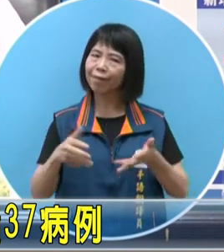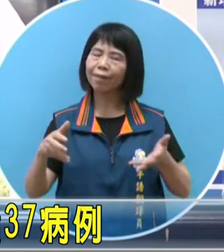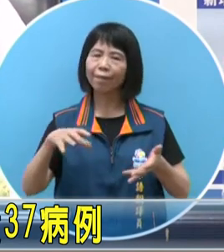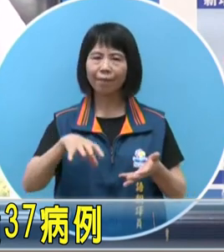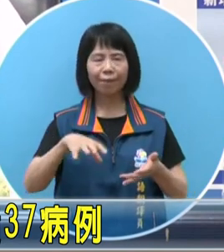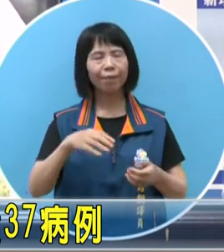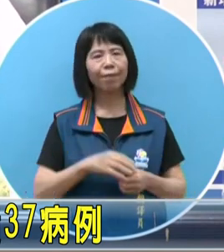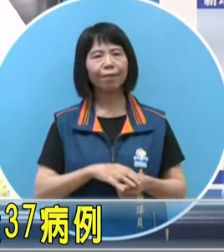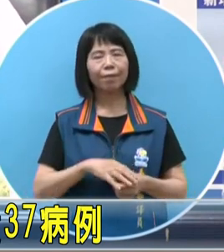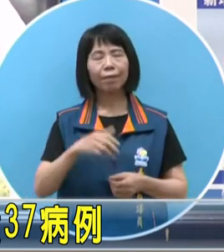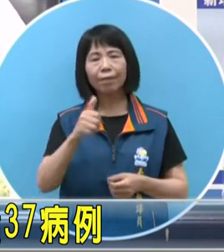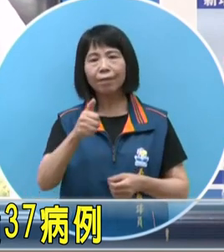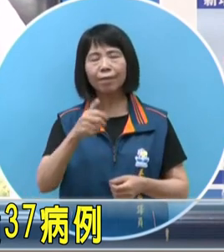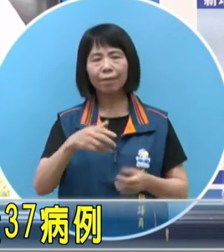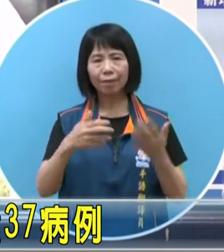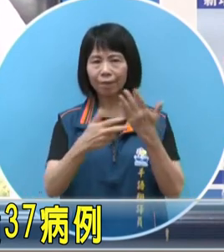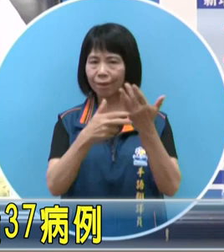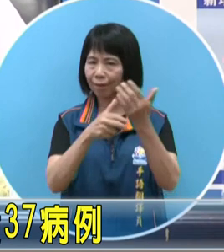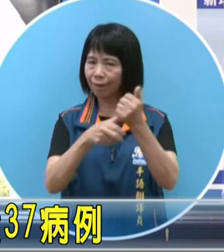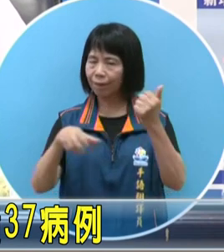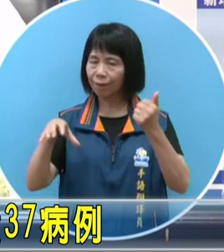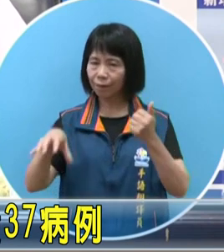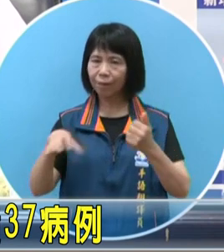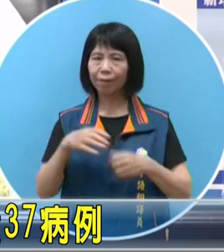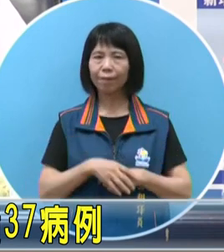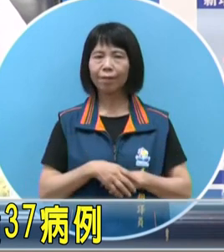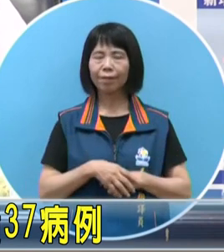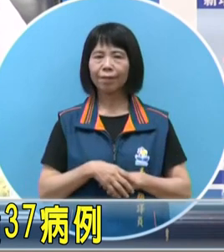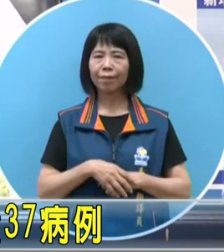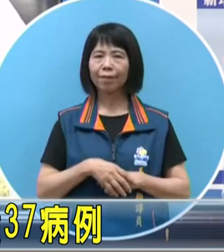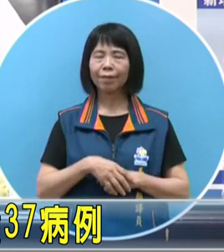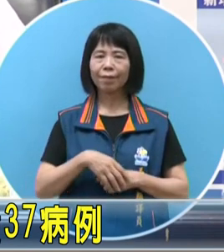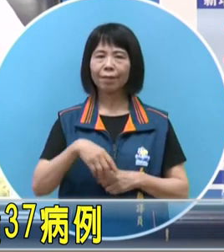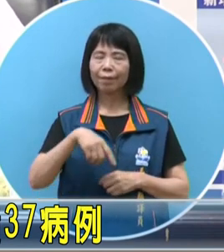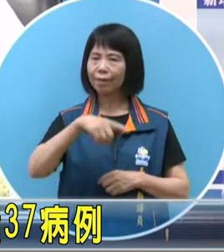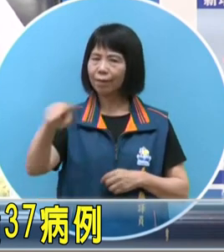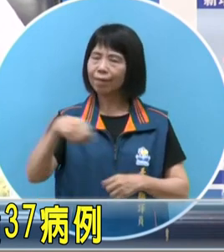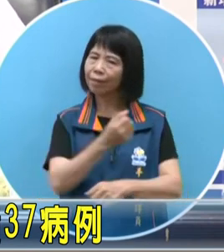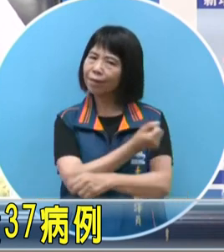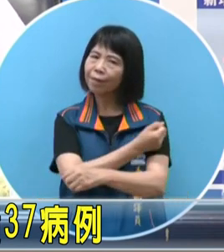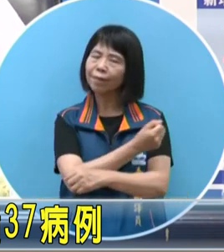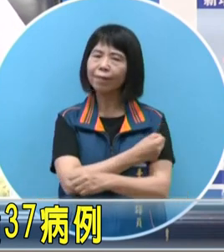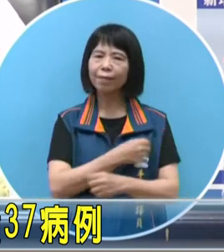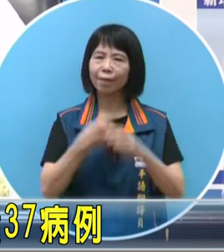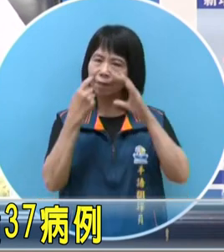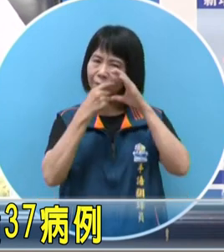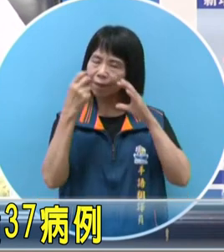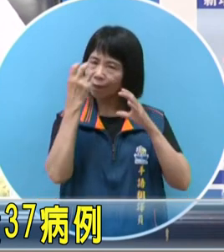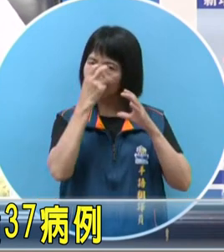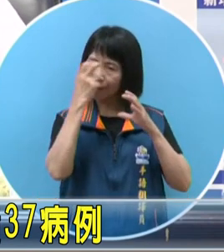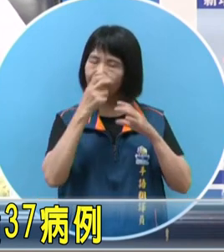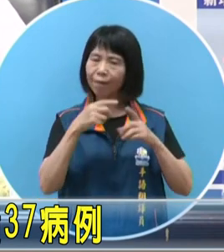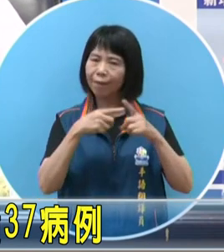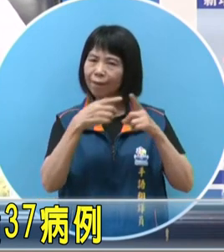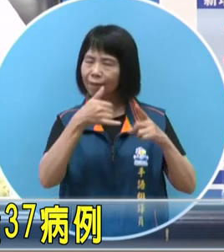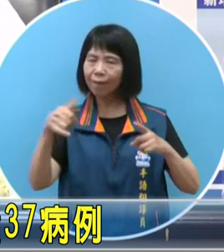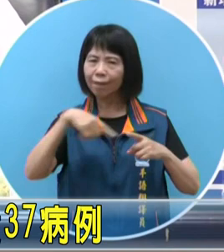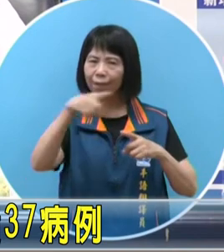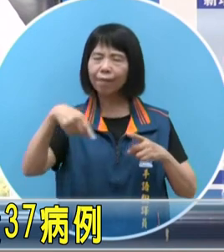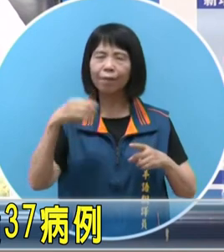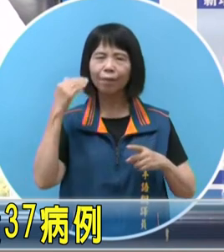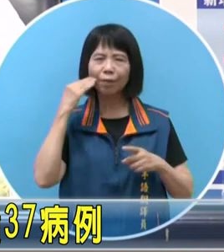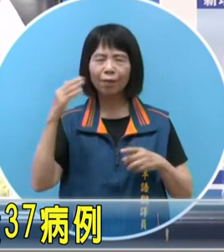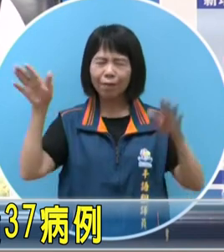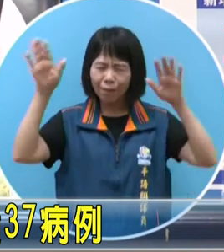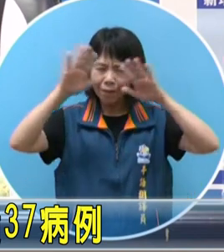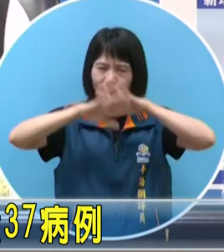谢谢花莲县卫生局，医调人员非常非常的辛苦，常常有时候是深夜接到